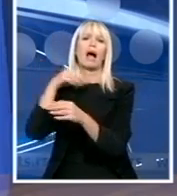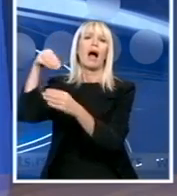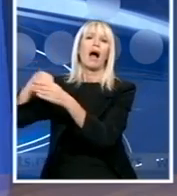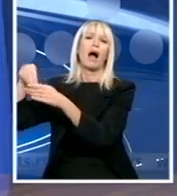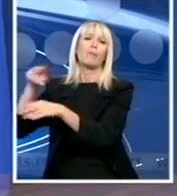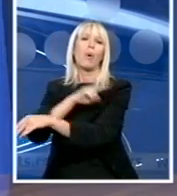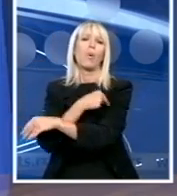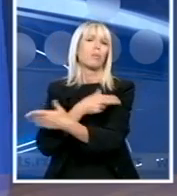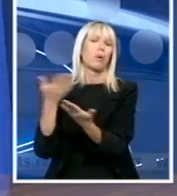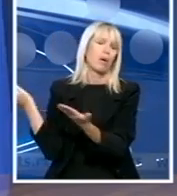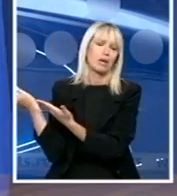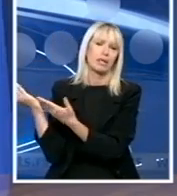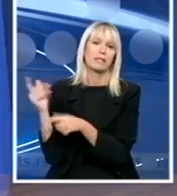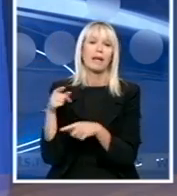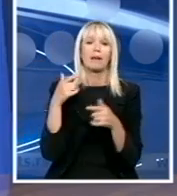da kažem,